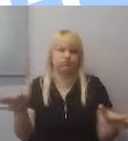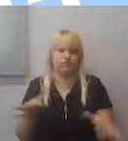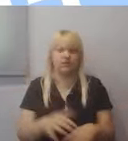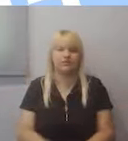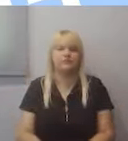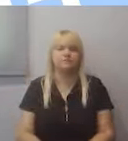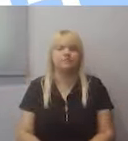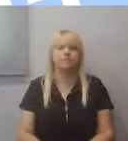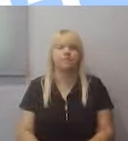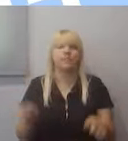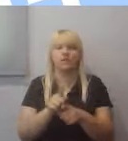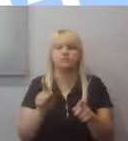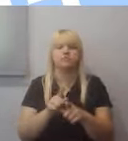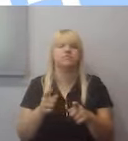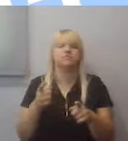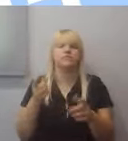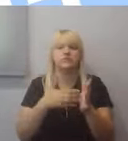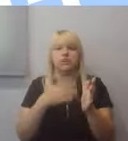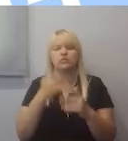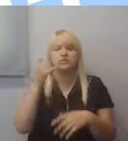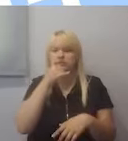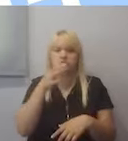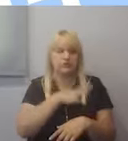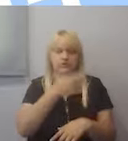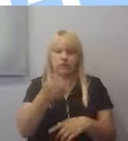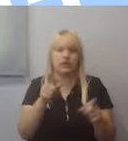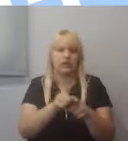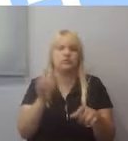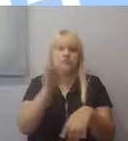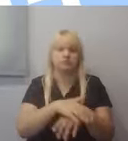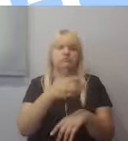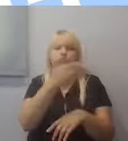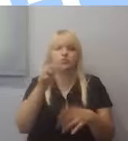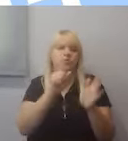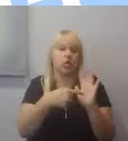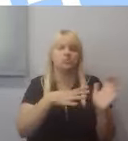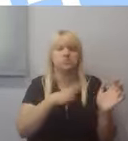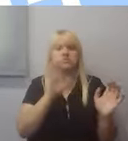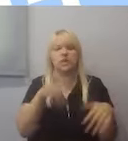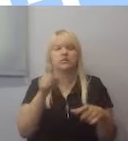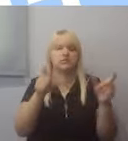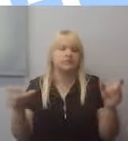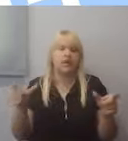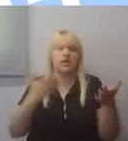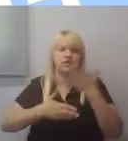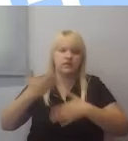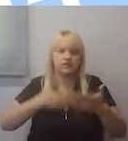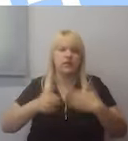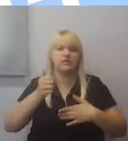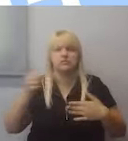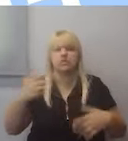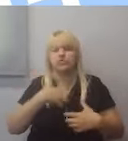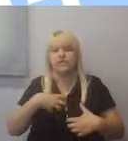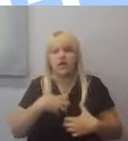arī izmantot iekārtas tā kā tieši jūsu jautājums bija par par tiem kuri kuriem ir īpašas vajadzības ja kurš